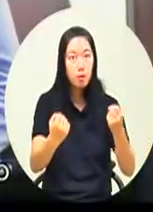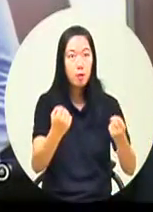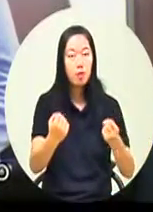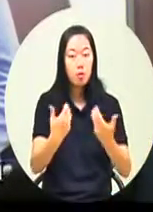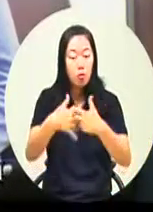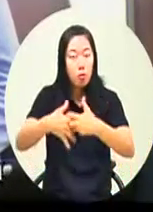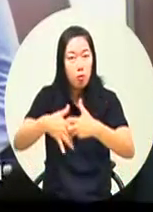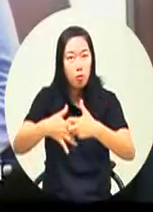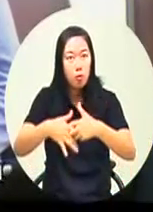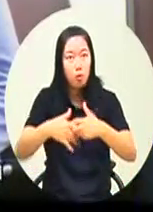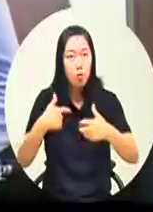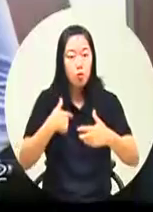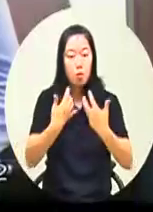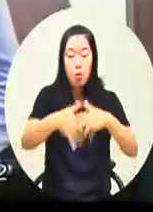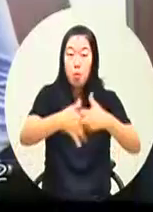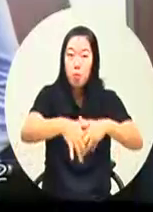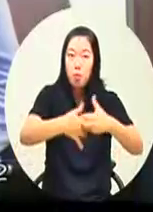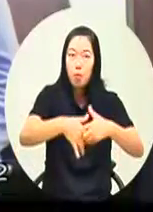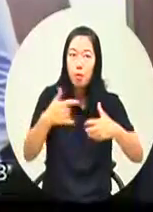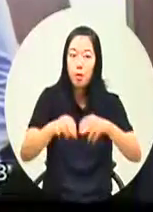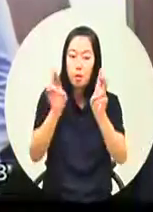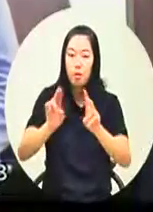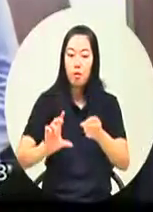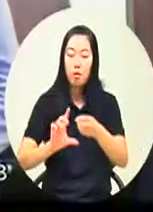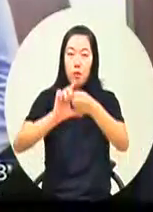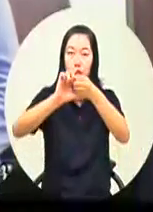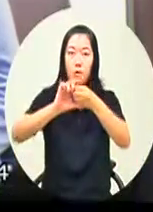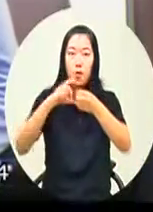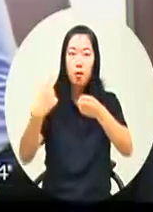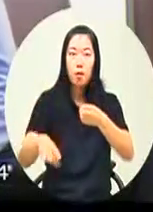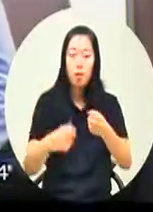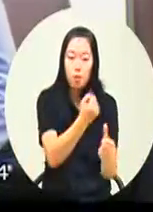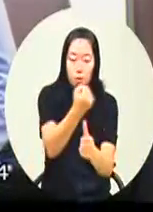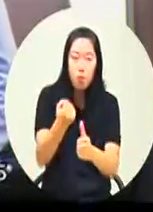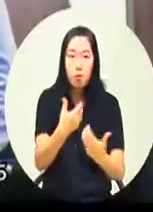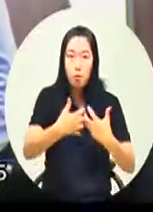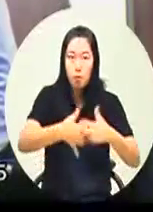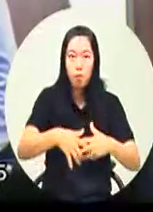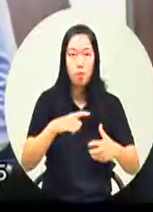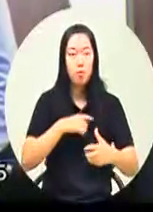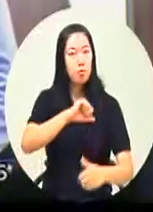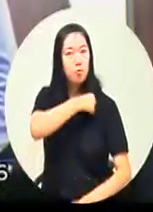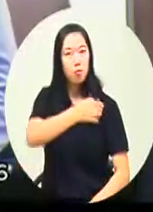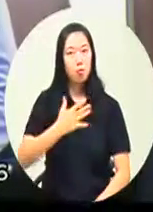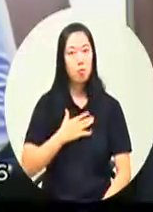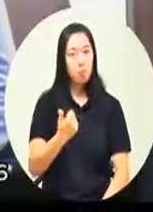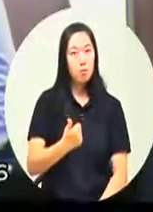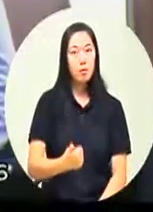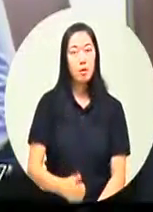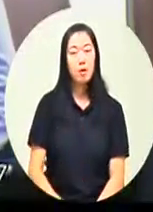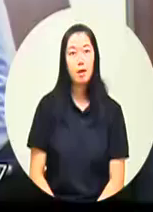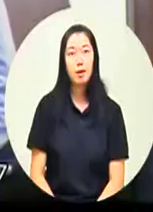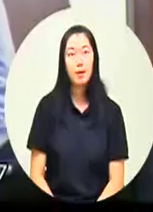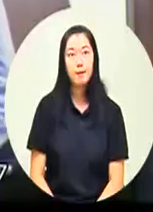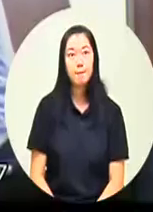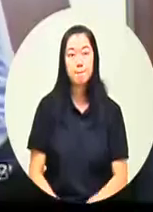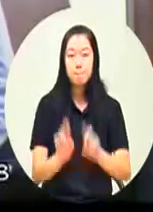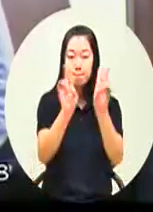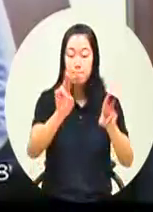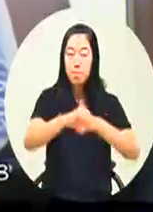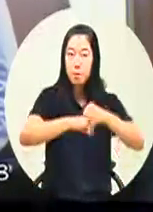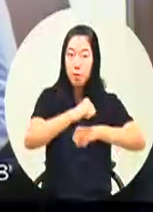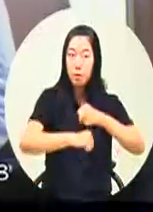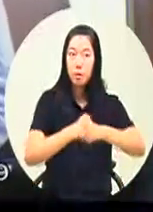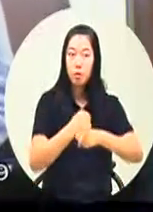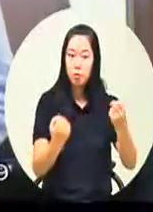能，因为有马达啦，或者电池或者控制器，这个时候台湾的强项，电动汽车差不多主要